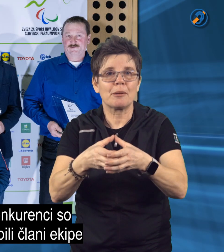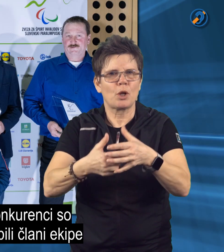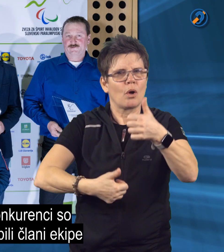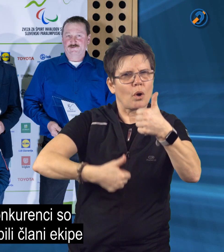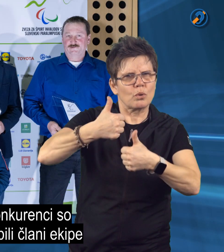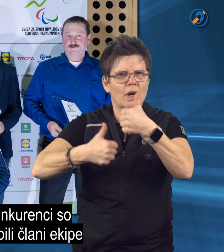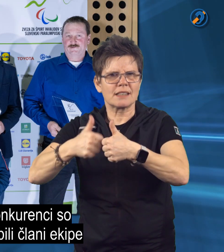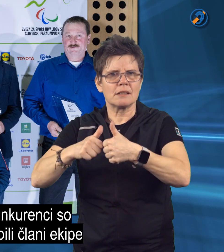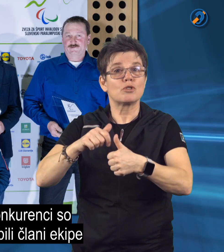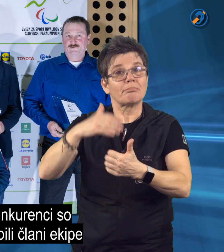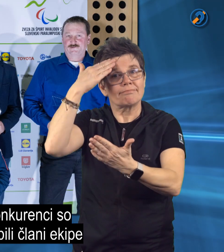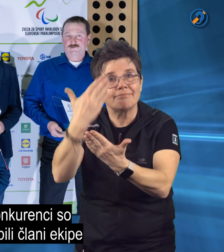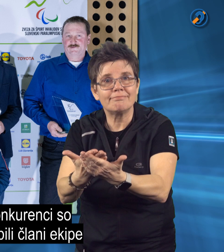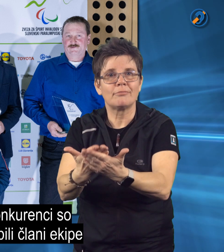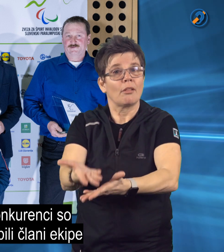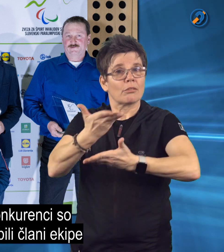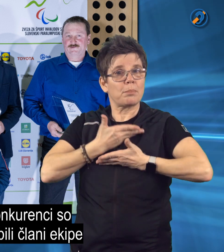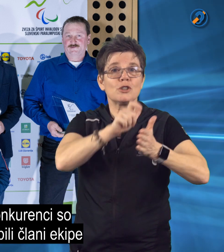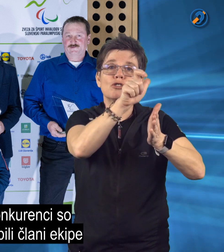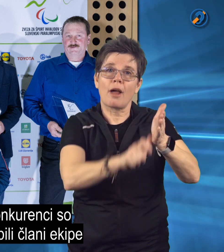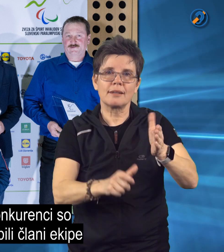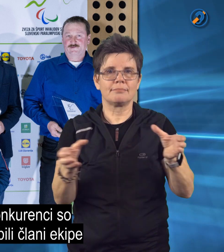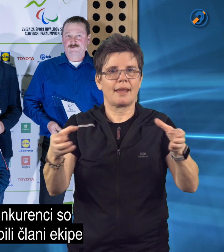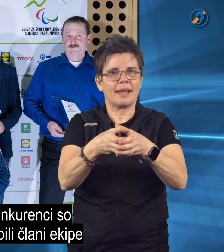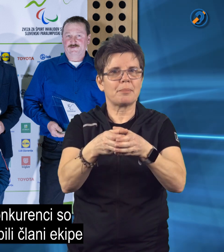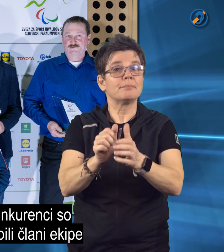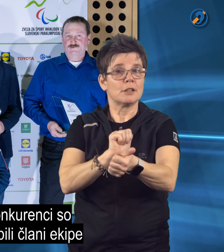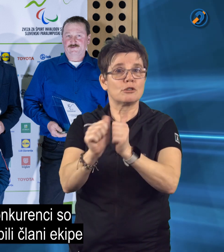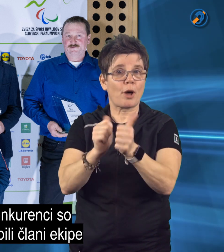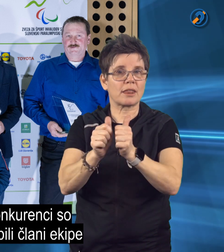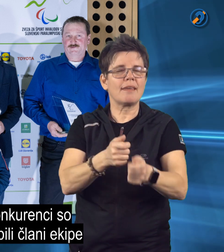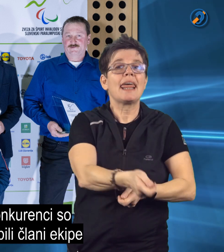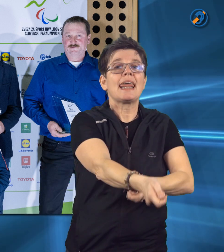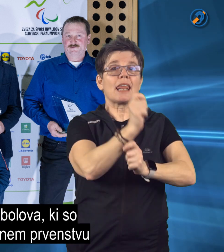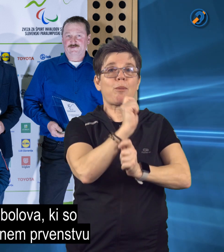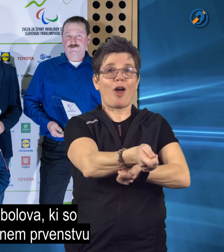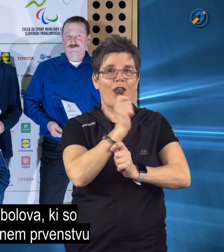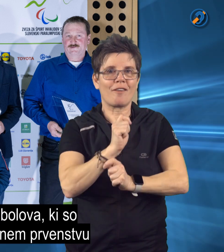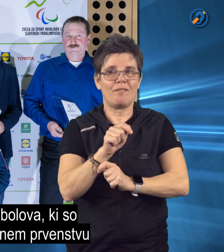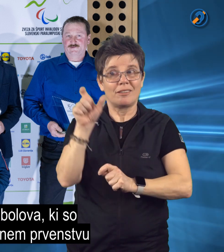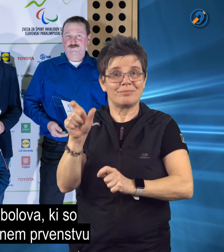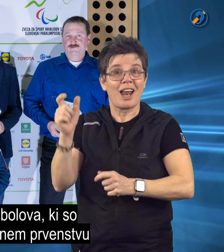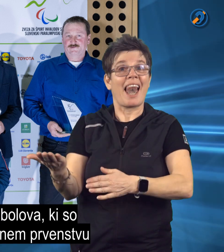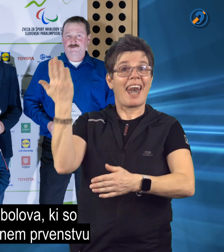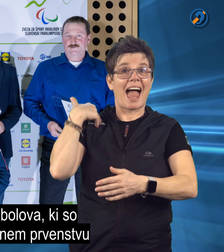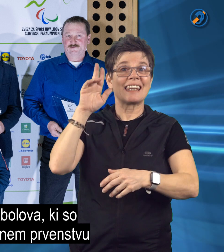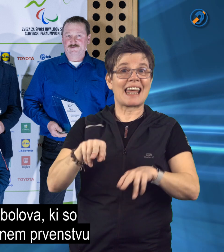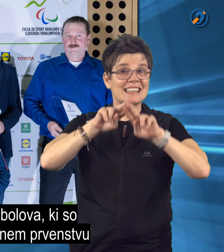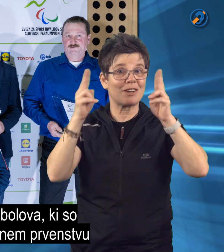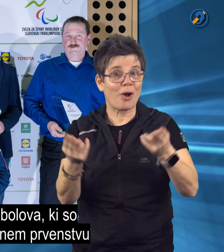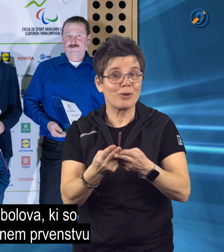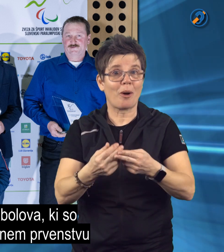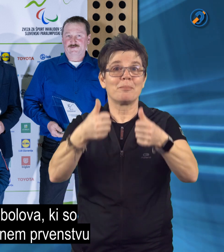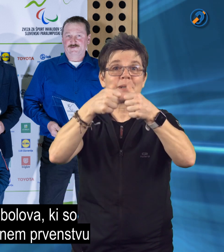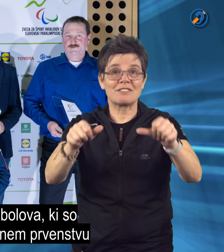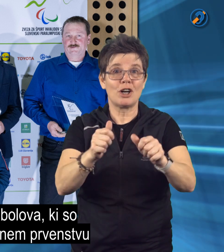V ekipni konkurenci so priznanje dobili člani ekipe športnega ribolova, ki so lani na svetovnem prvenstvu v